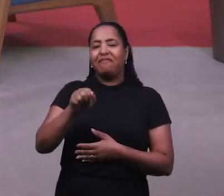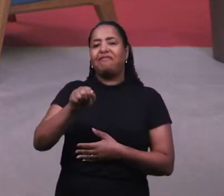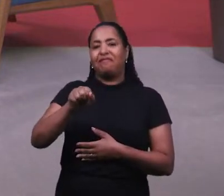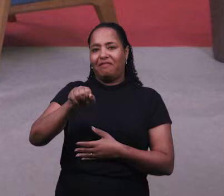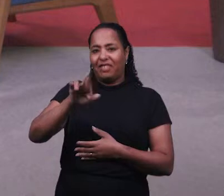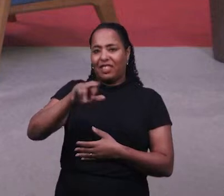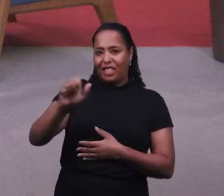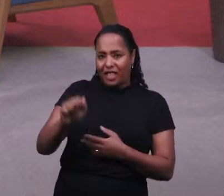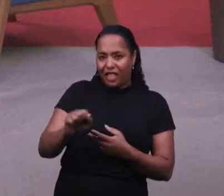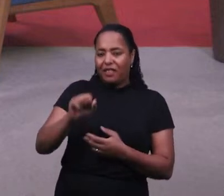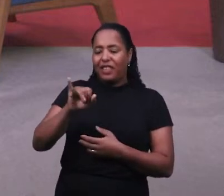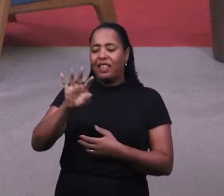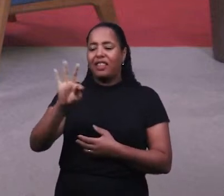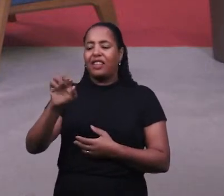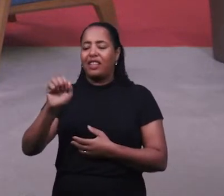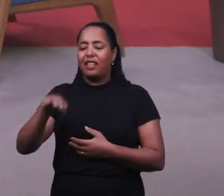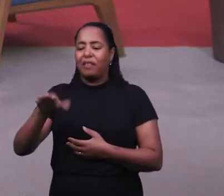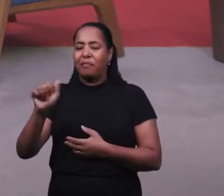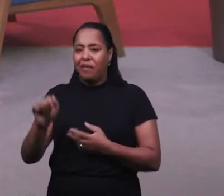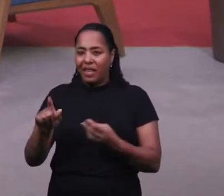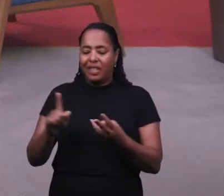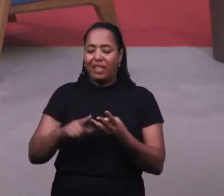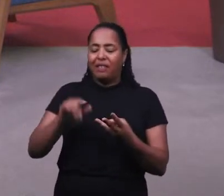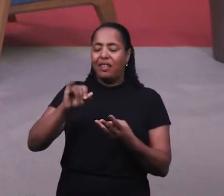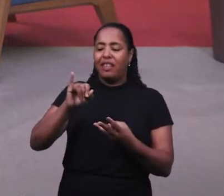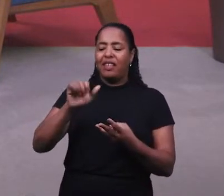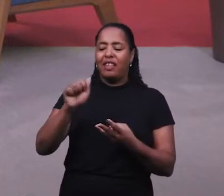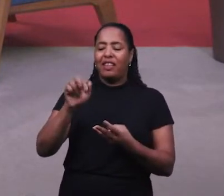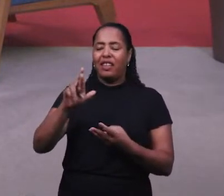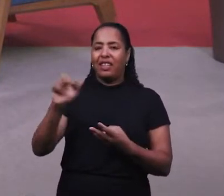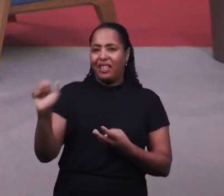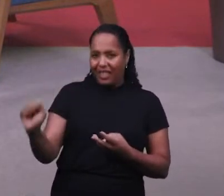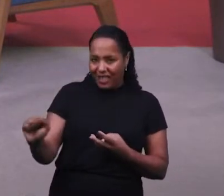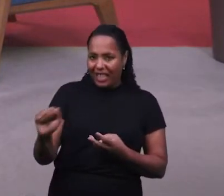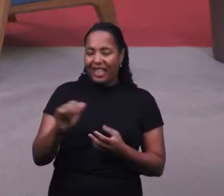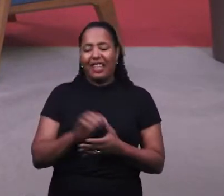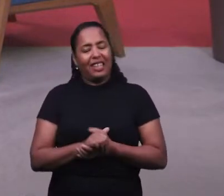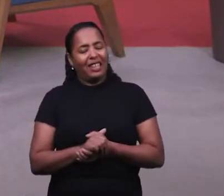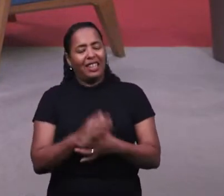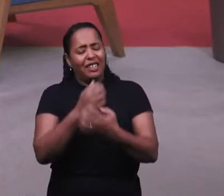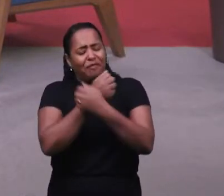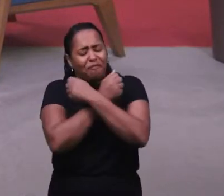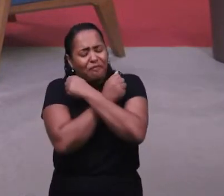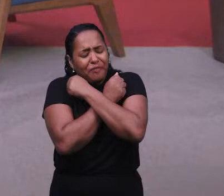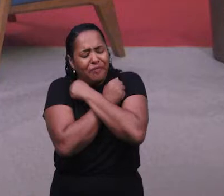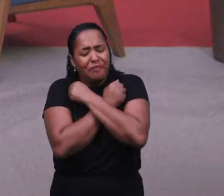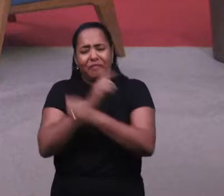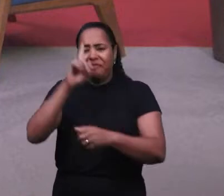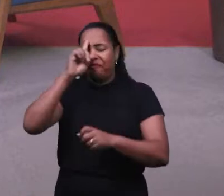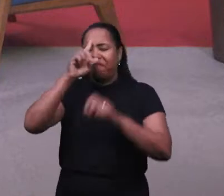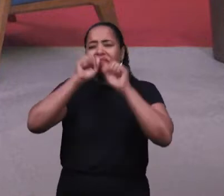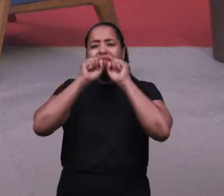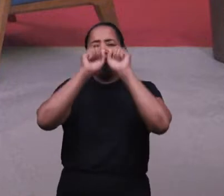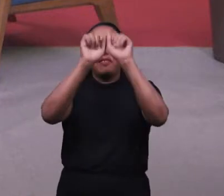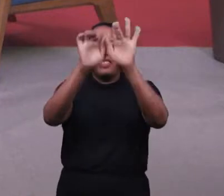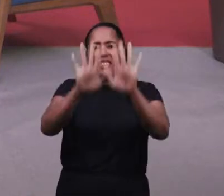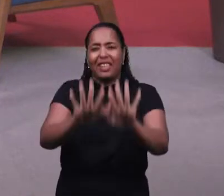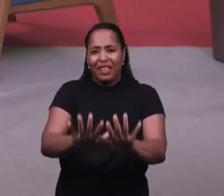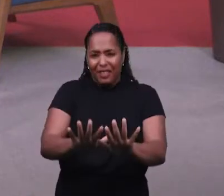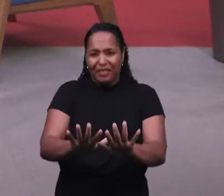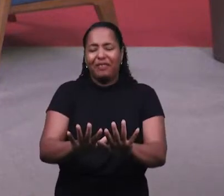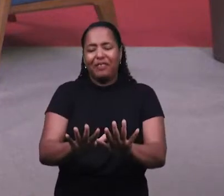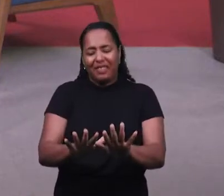nous remercions Jaro, Itamar et Ara et notre bien-aimé ce couple, notre soeur Georges et son épouse. Que Dieu